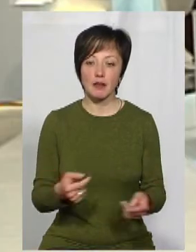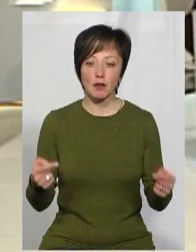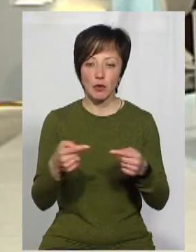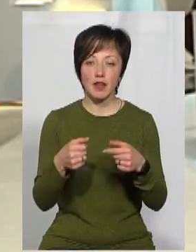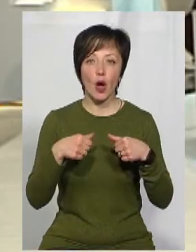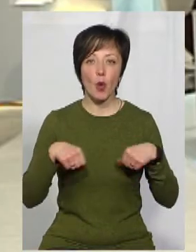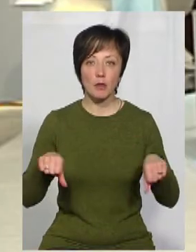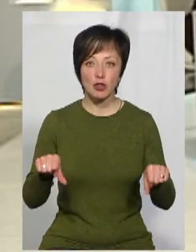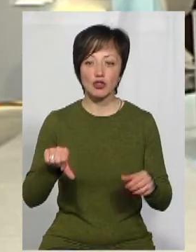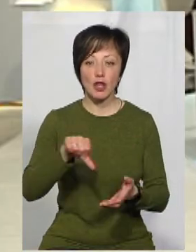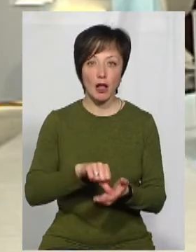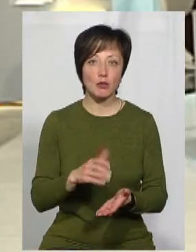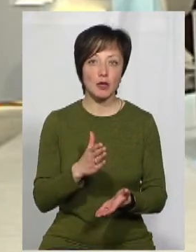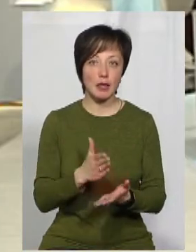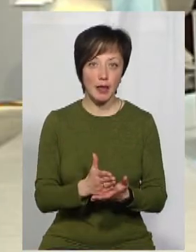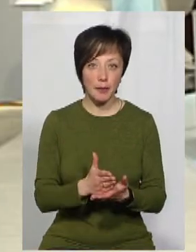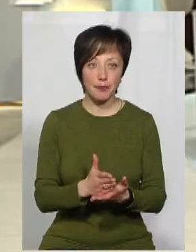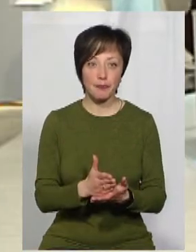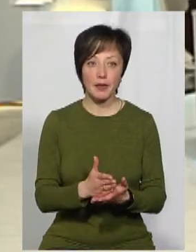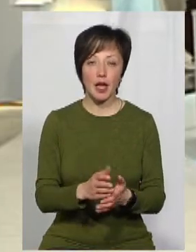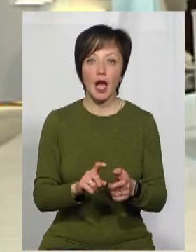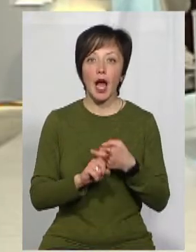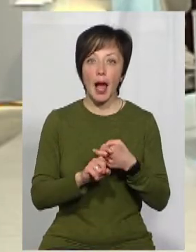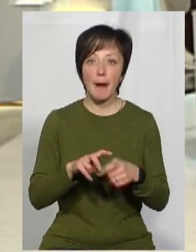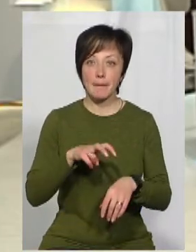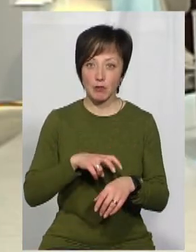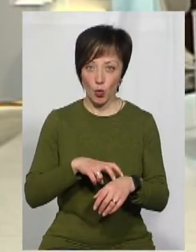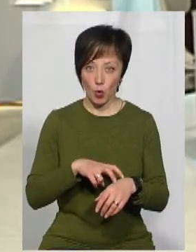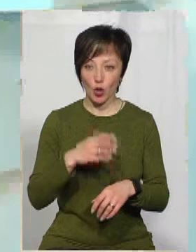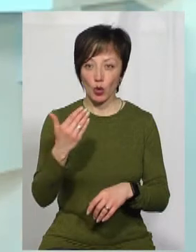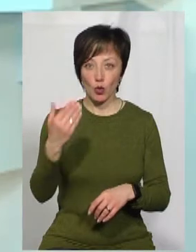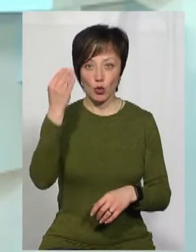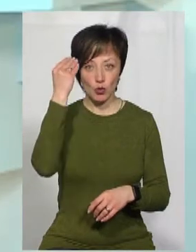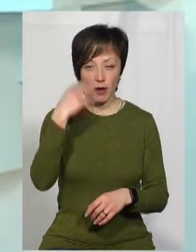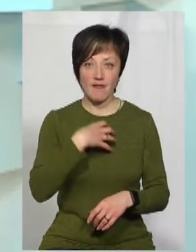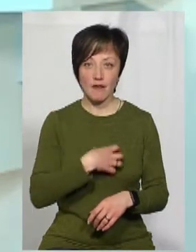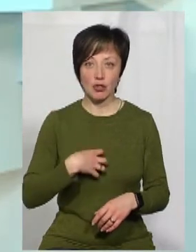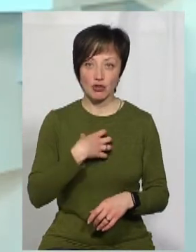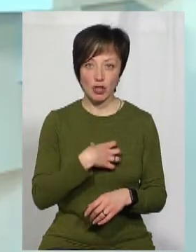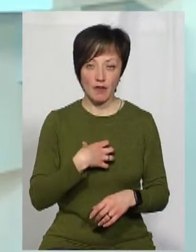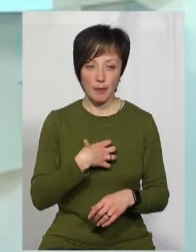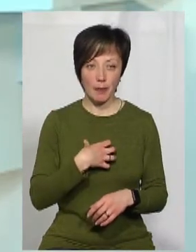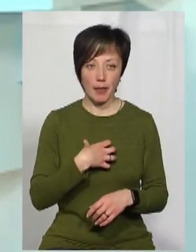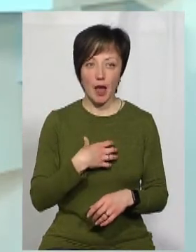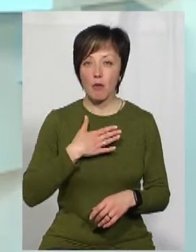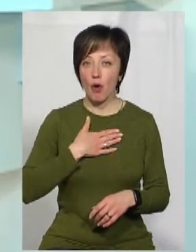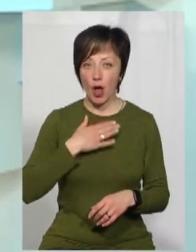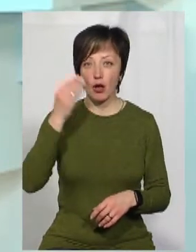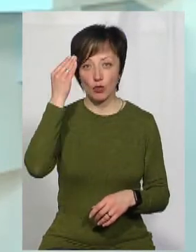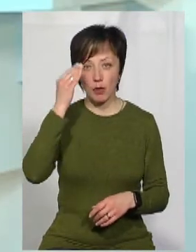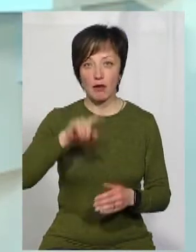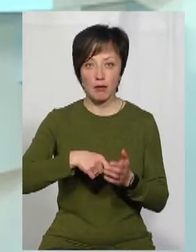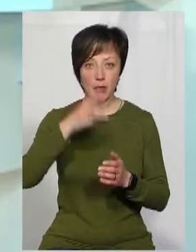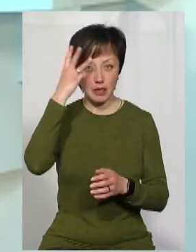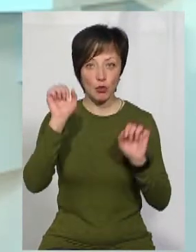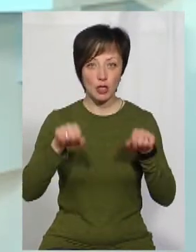відповідна комісія, членом якої є так само епідеміолог. І так само його думка важлива з тої точки зору. Моя думка, що в